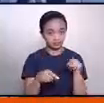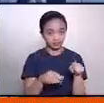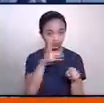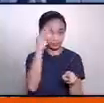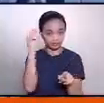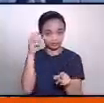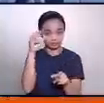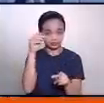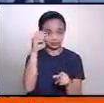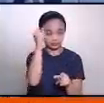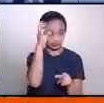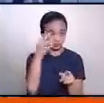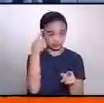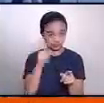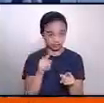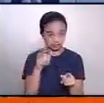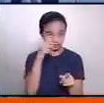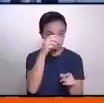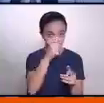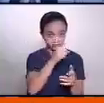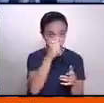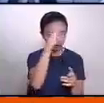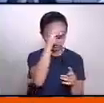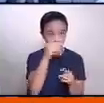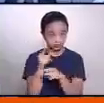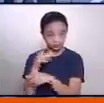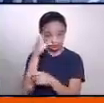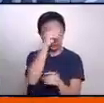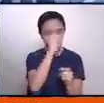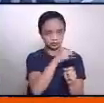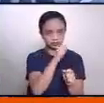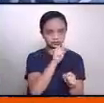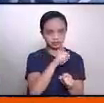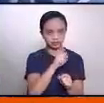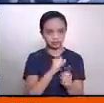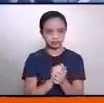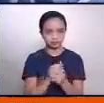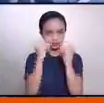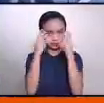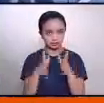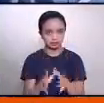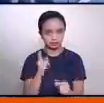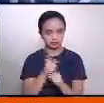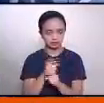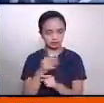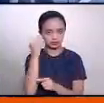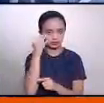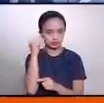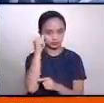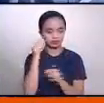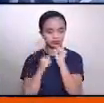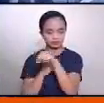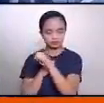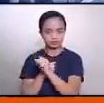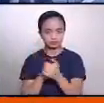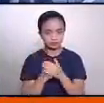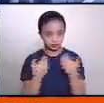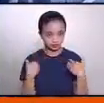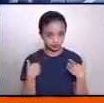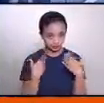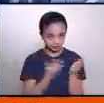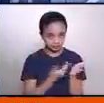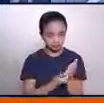Sir, pinanalalaki. Opo. Lalaki to si Sir, ano? Opo. Okay. Professor nga pala, ano? Marlo Alvarez. Opo. May ebidensya ba